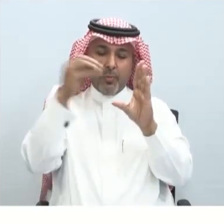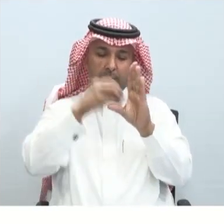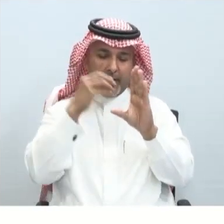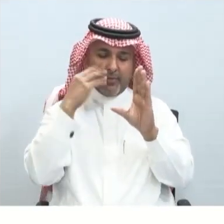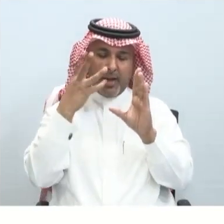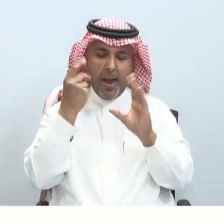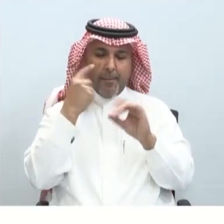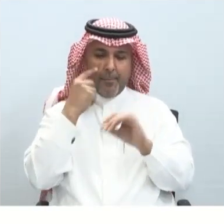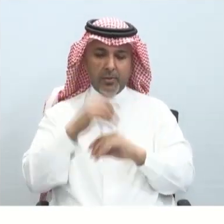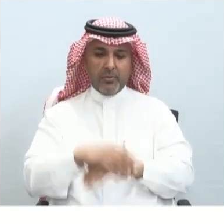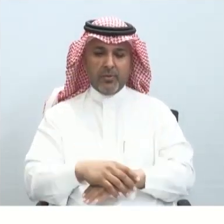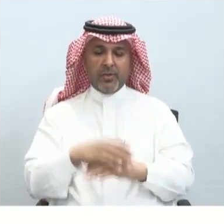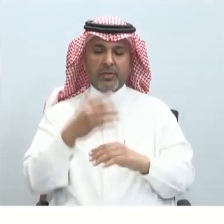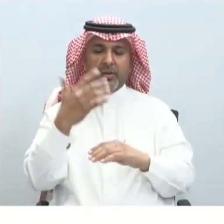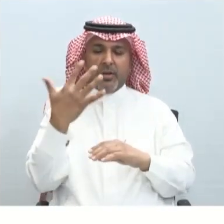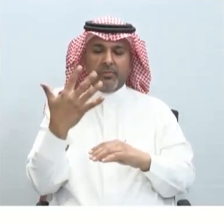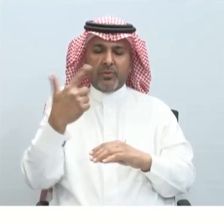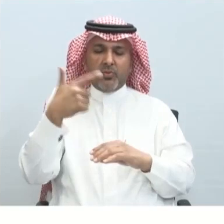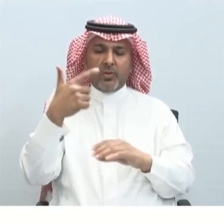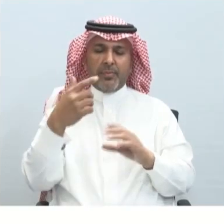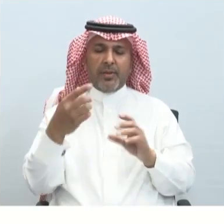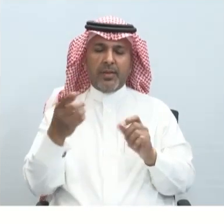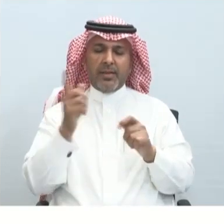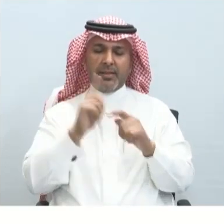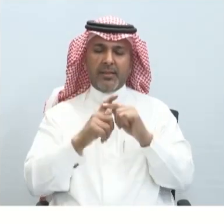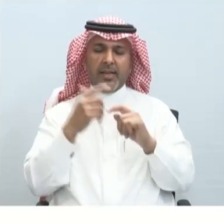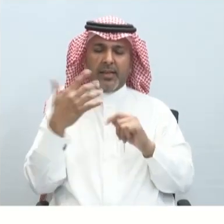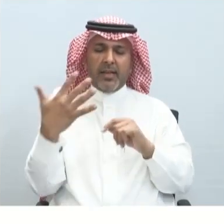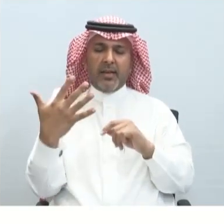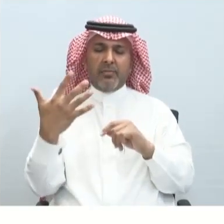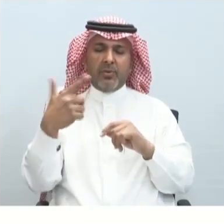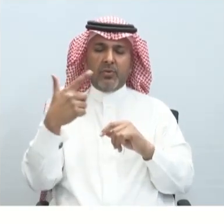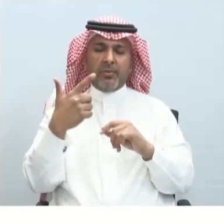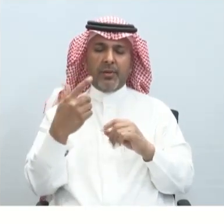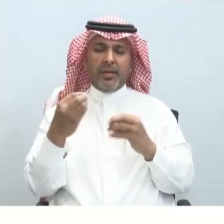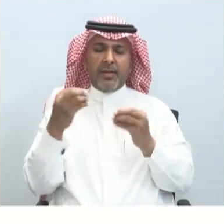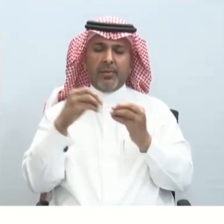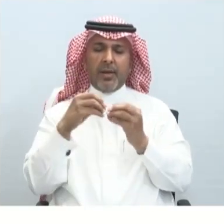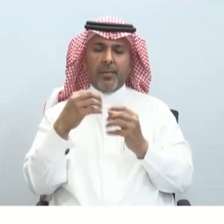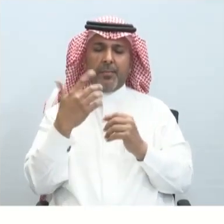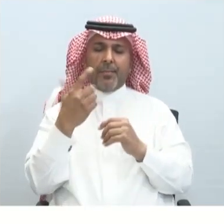المساحه يلا نحسبها مع بعض نقول اي تساوي